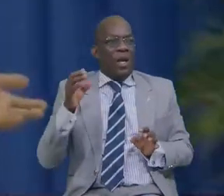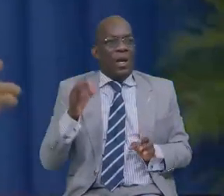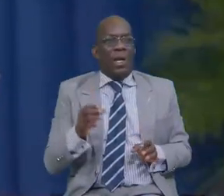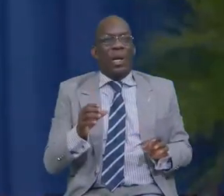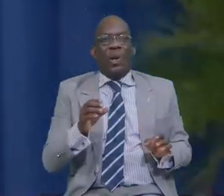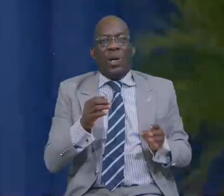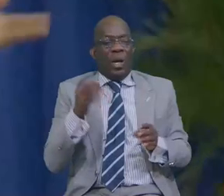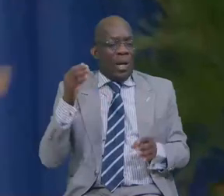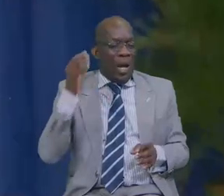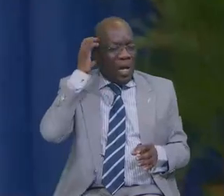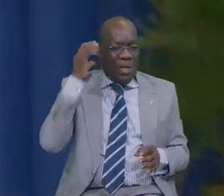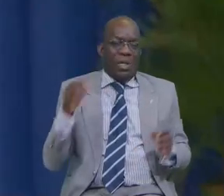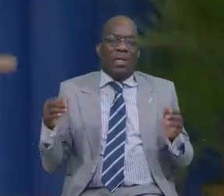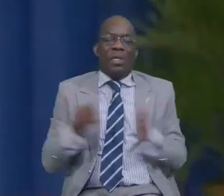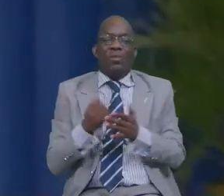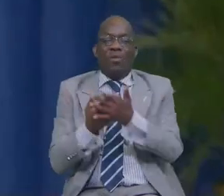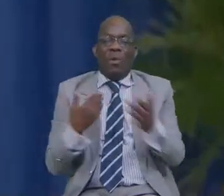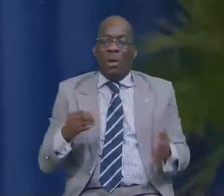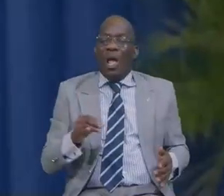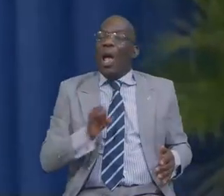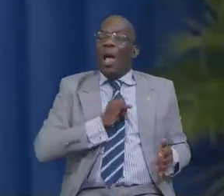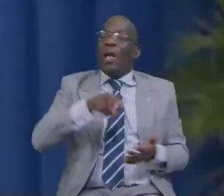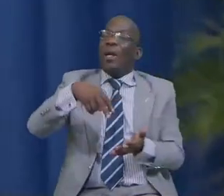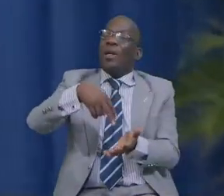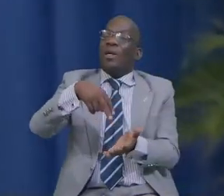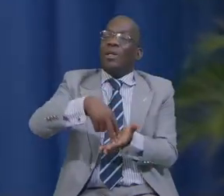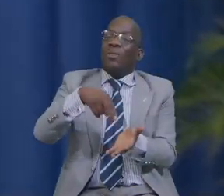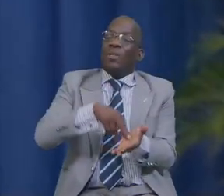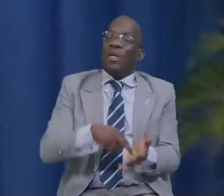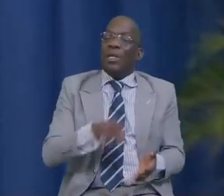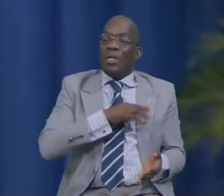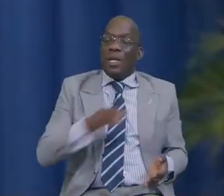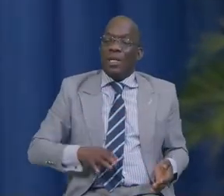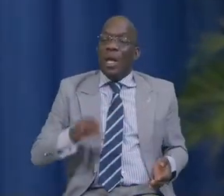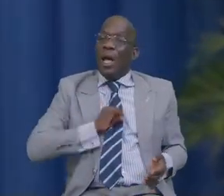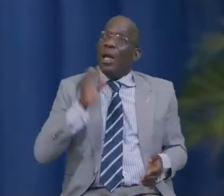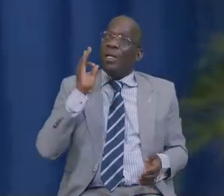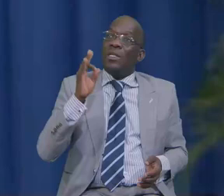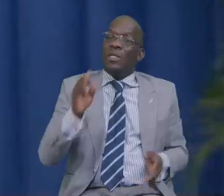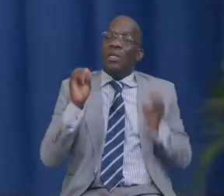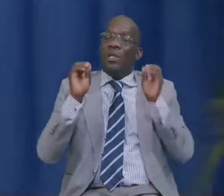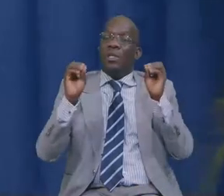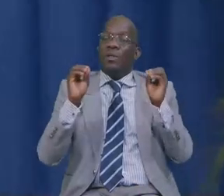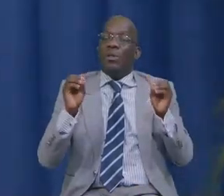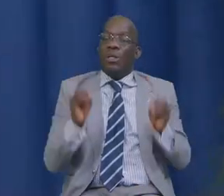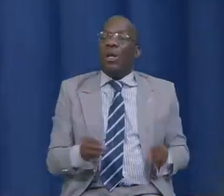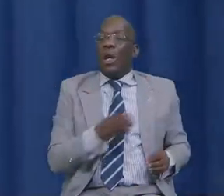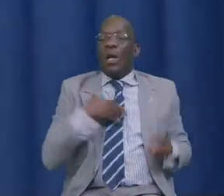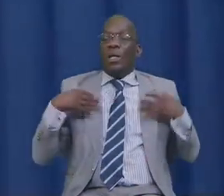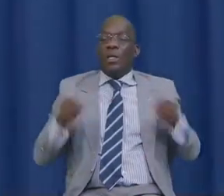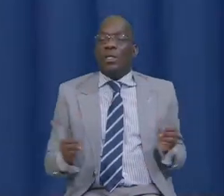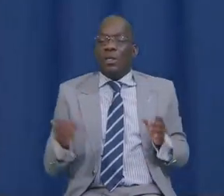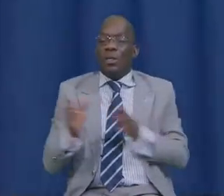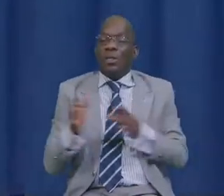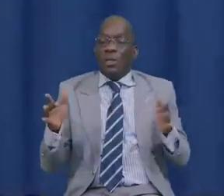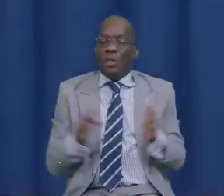me dis peut-être que je vais représenter Christ au point où j'enseigne, je guéris, comme il l'a